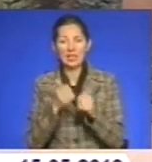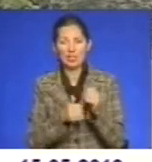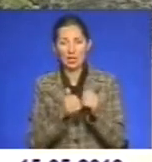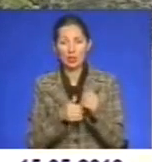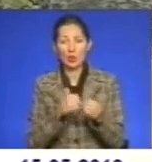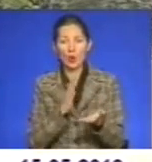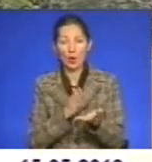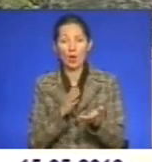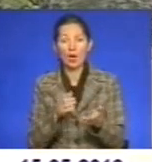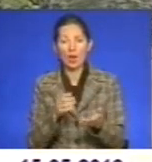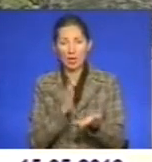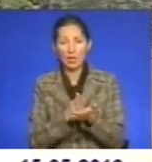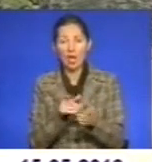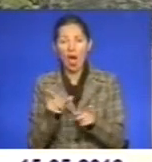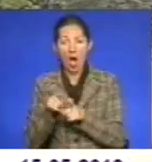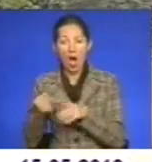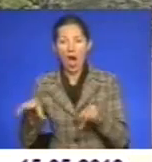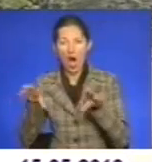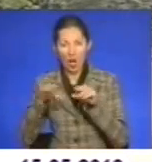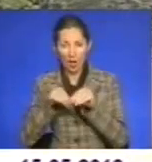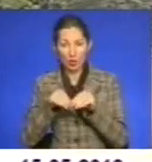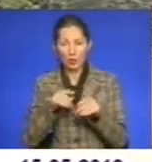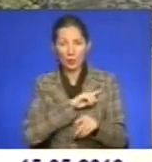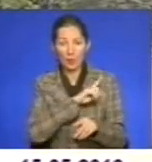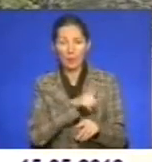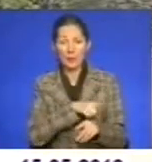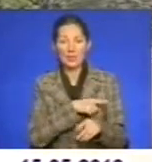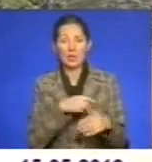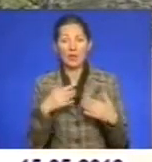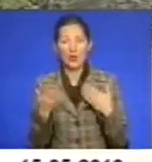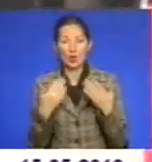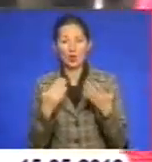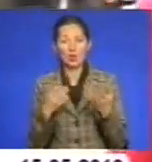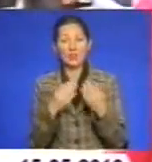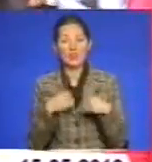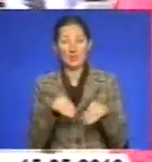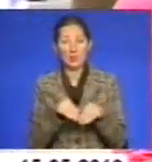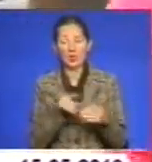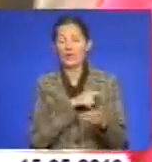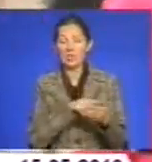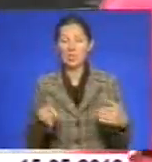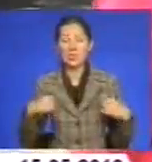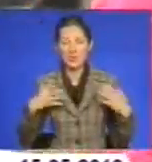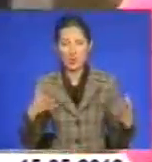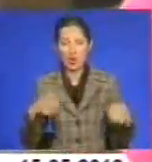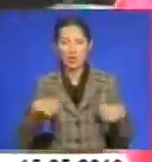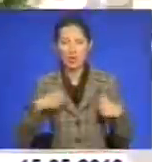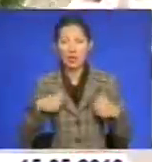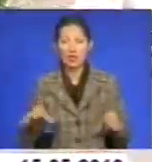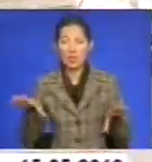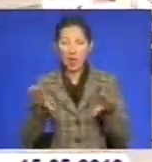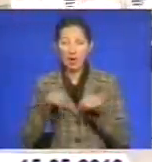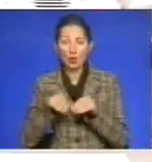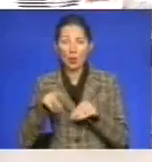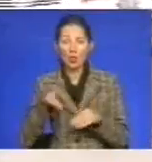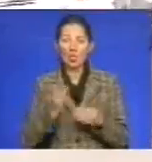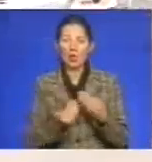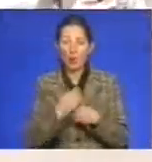разом, міцні відносини в сім'ї. Відзначайте свята, намагайтеся разом ходити в гості, відпочивайте. Все це